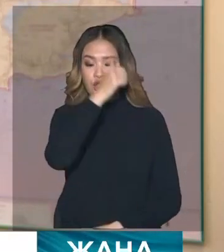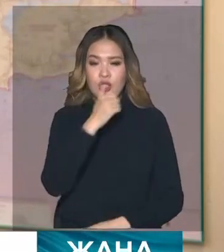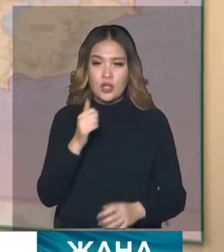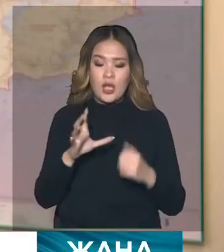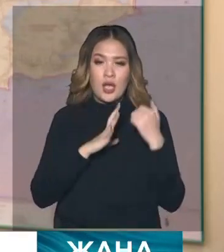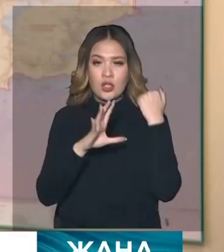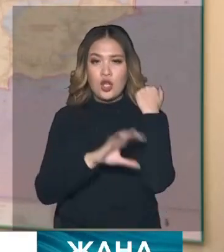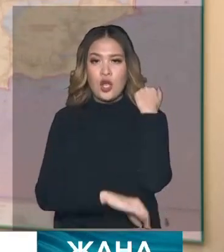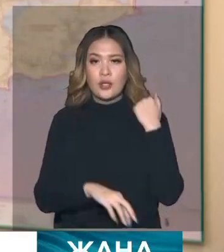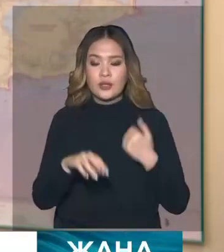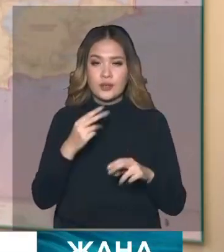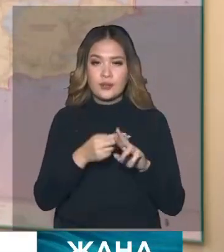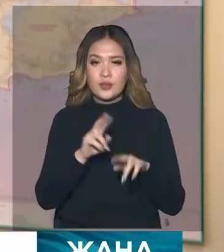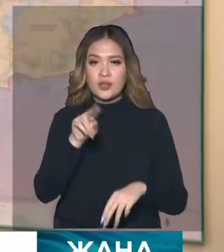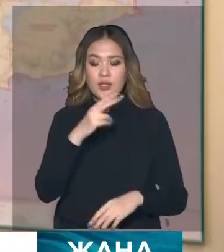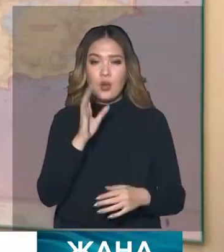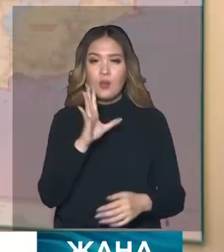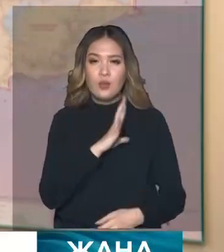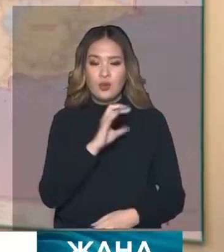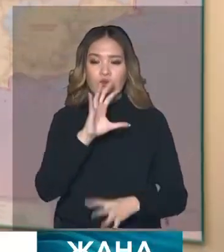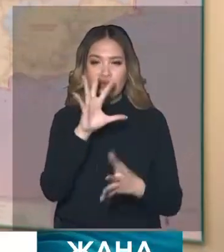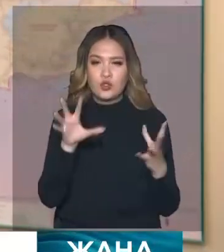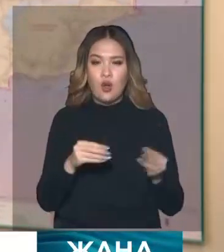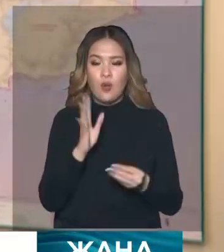дейін, 90 аяғына дейін барлық эскалатор жұмыс істейді.